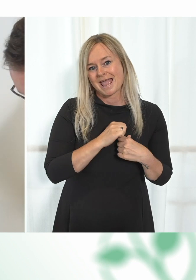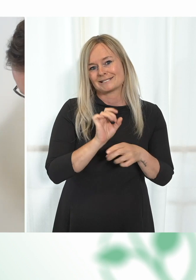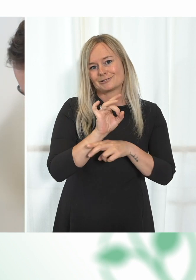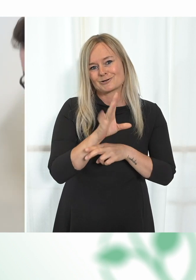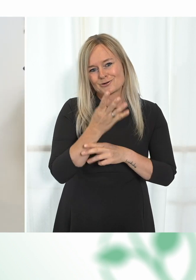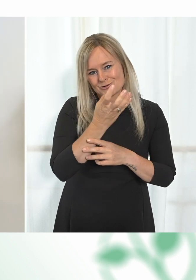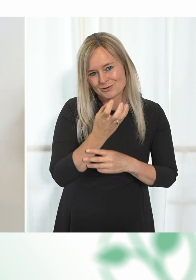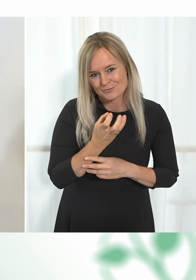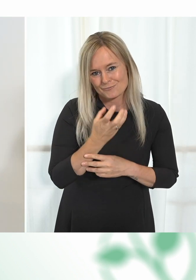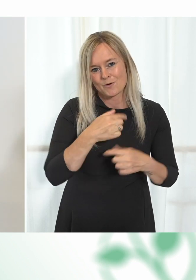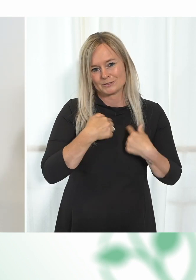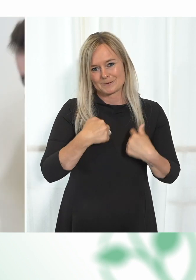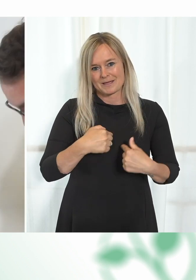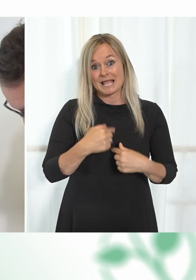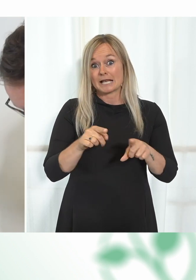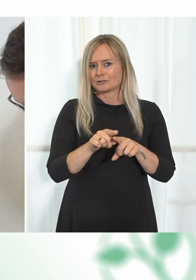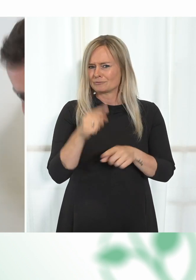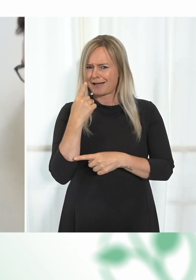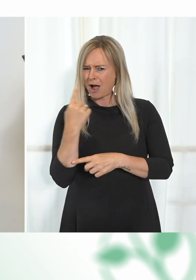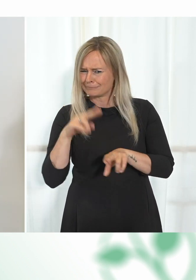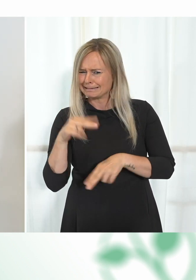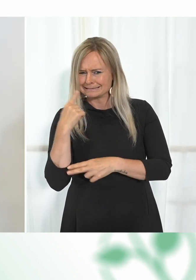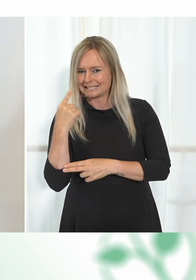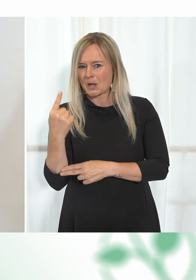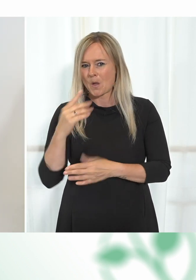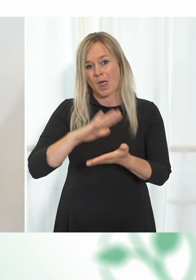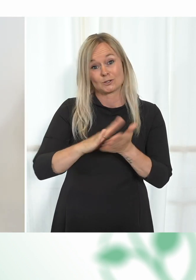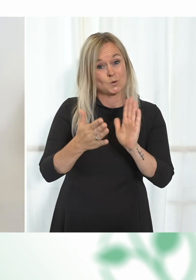ich es richtig gehört habe, auch zur Hochzeit, die noch nicht allzu lange